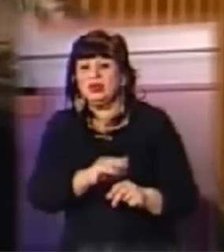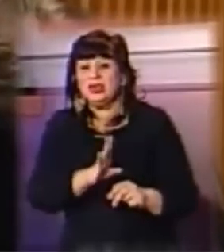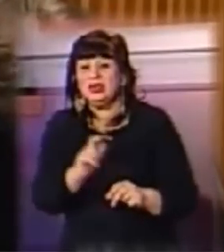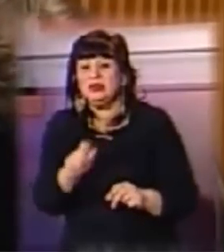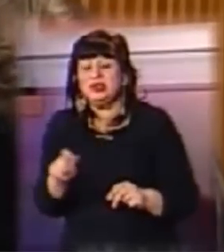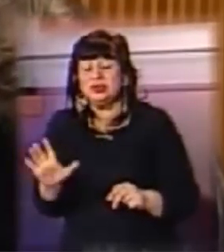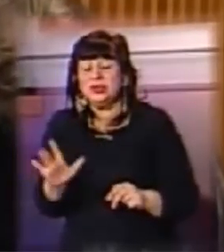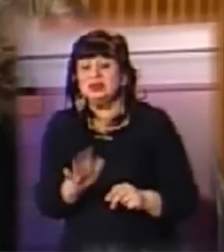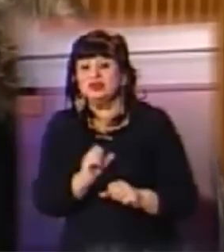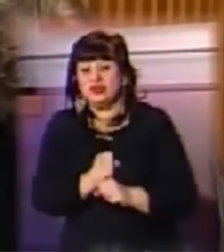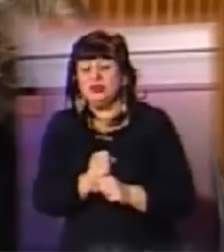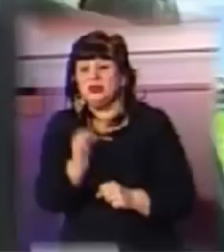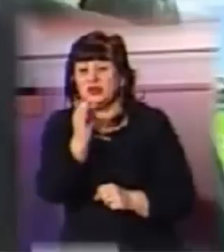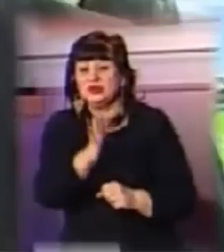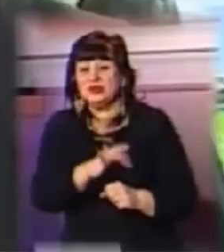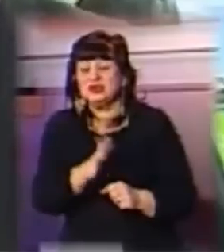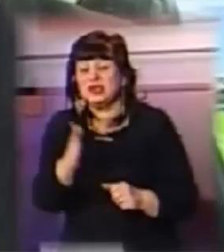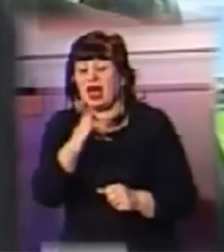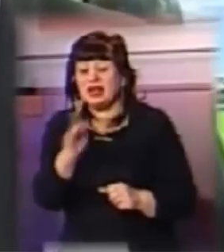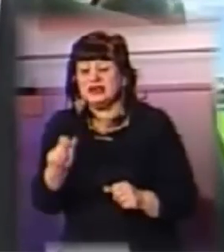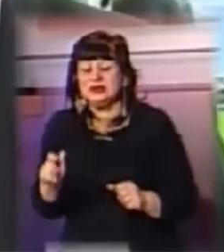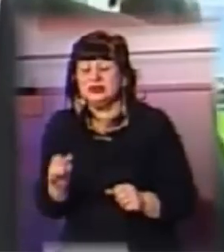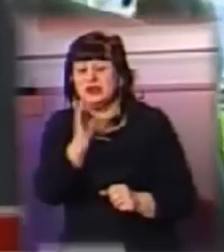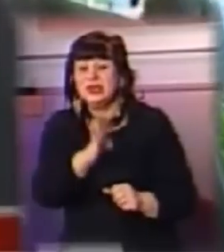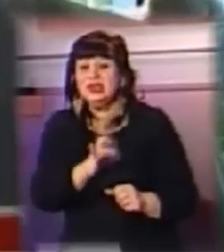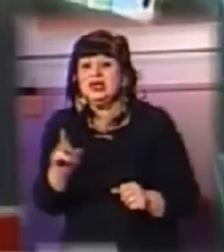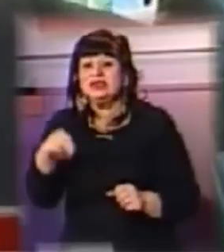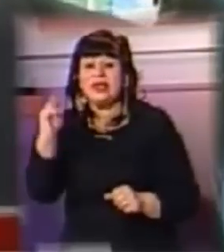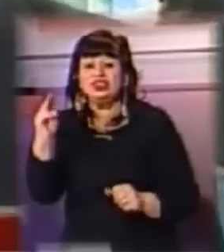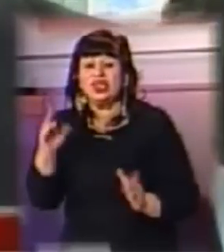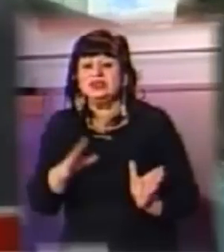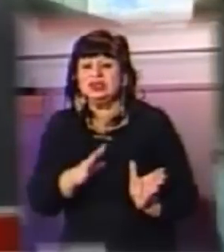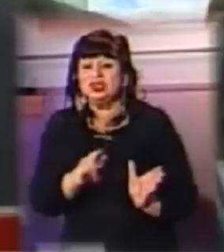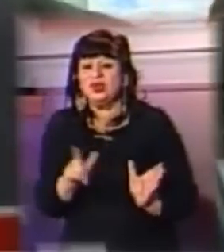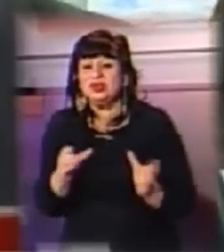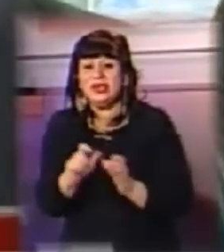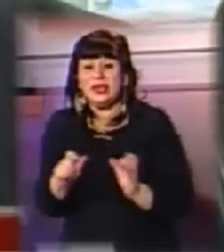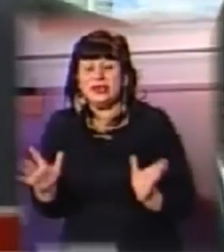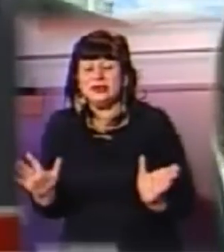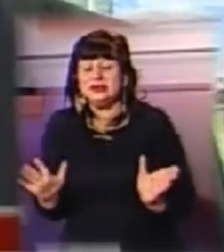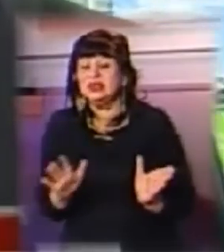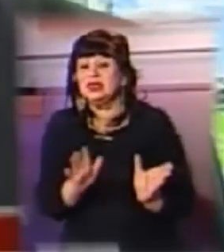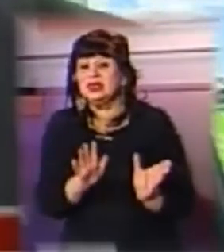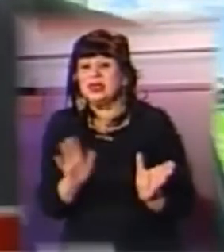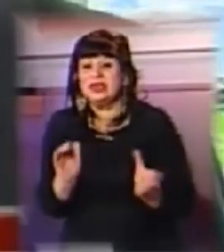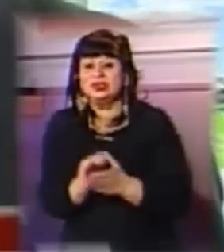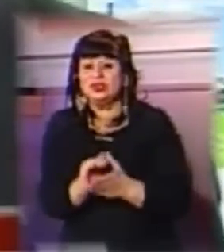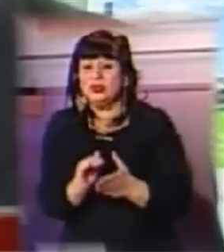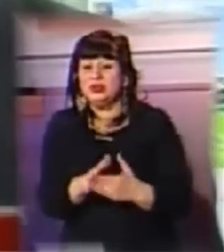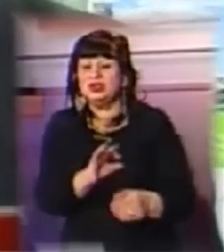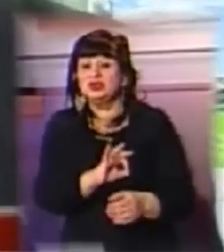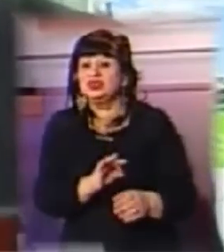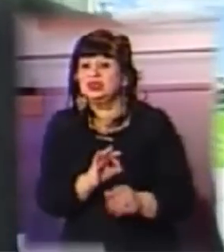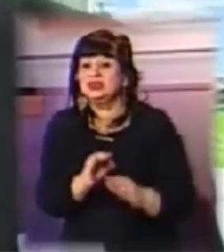ხედავთ, ხალხიც კმაყოფილია. თავისი იუსტიციის სახლს ტაჯიკეთის დელეგაცია სტუმრობდა, სტუმრებს საშუალება ჰქონდათ, რომ გაცნობოდნენ იუსტიციის